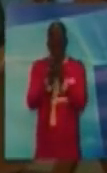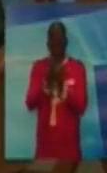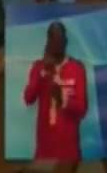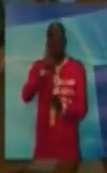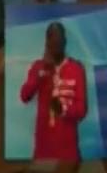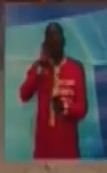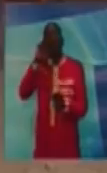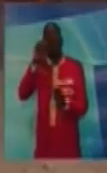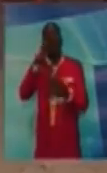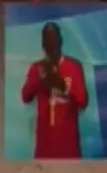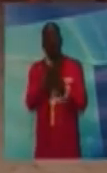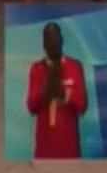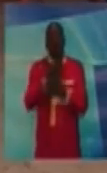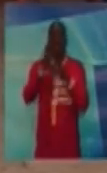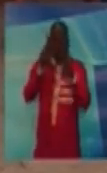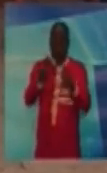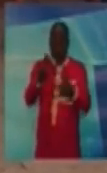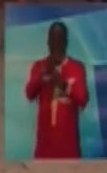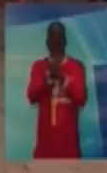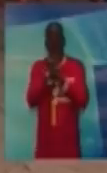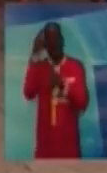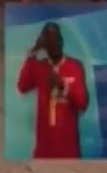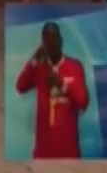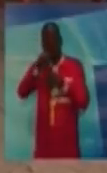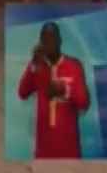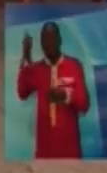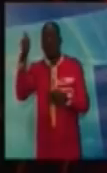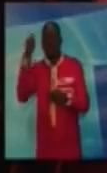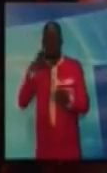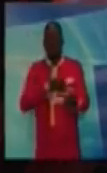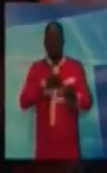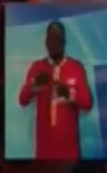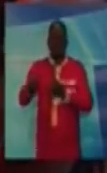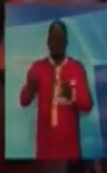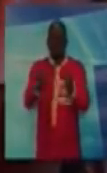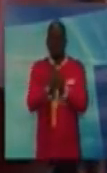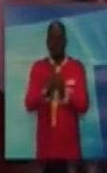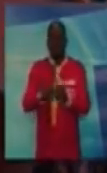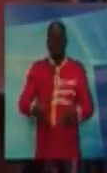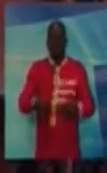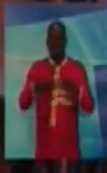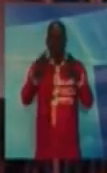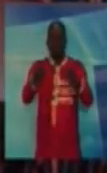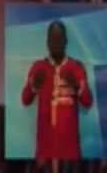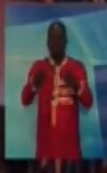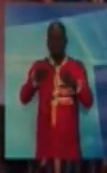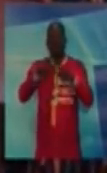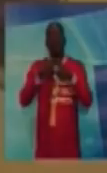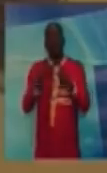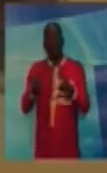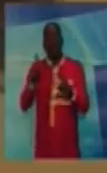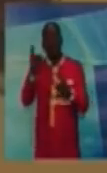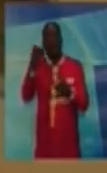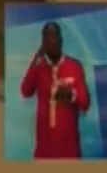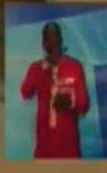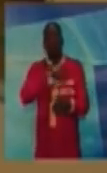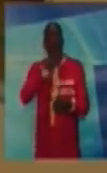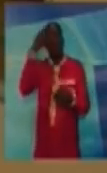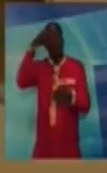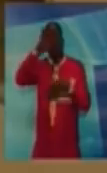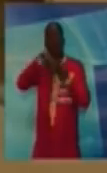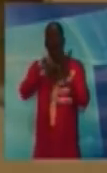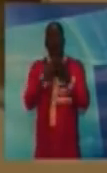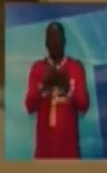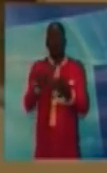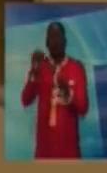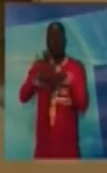B2B entre prestataires et bénéficiaires, des échanges avec les exposants, bref, les bénéficiaires ont tout